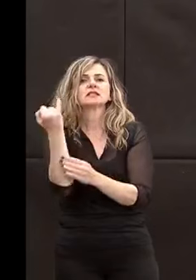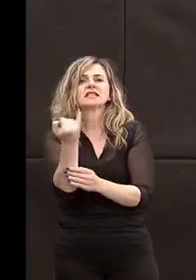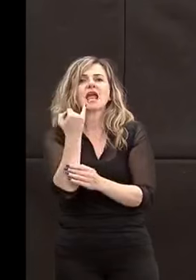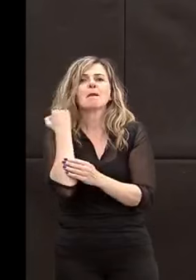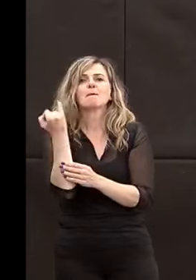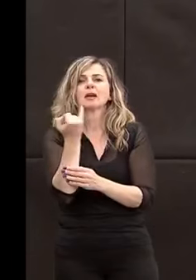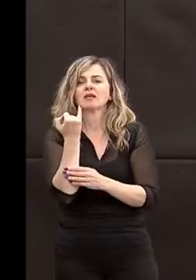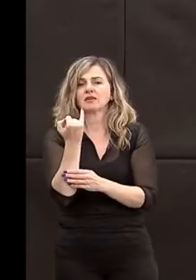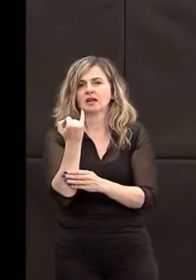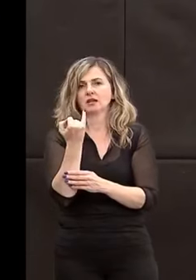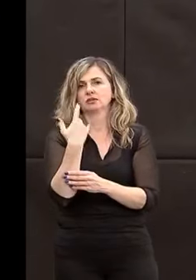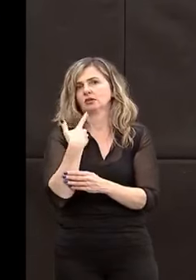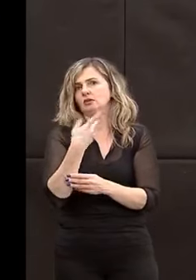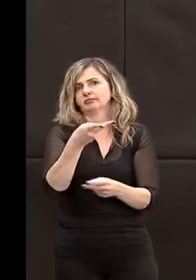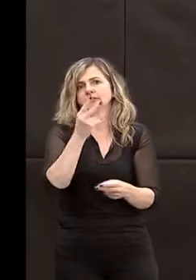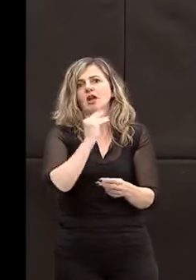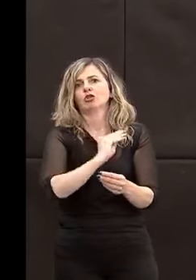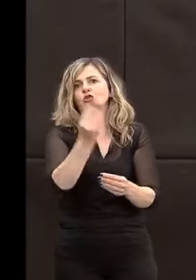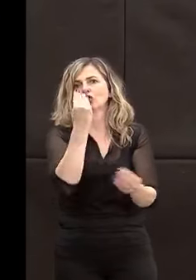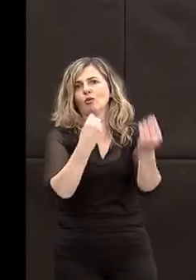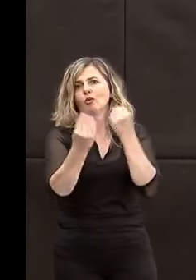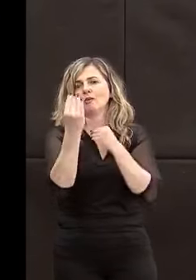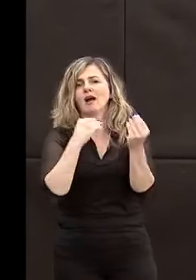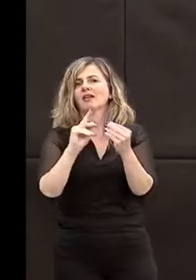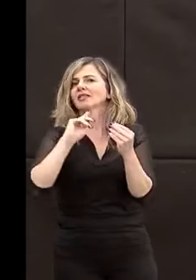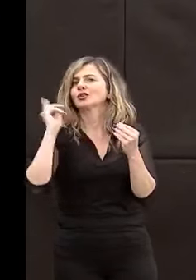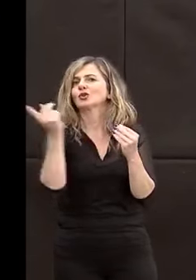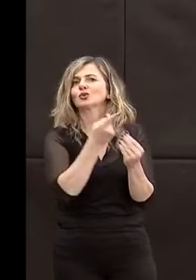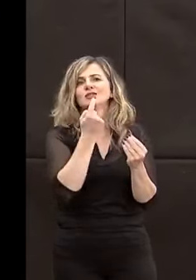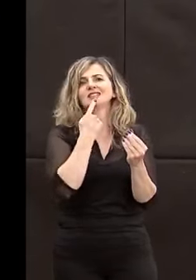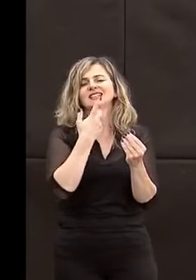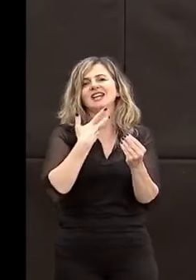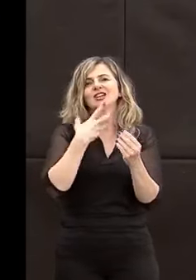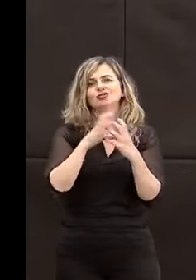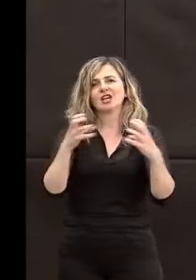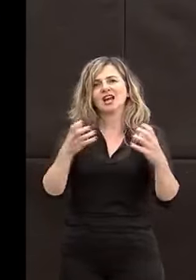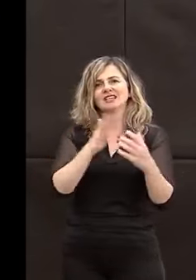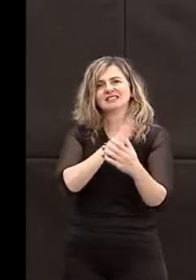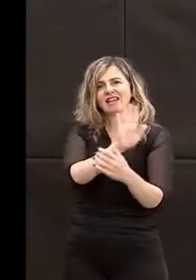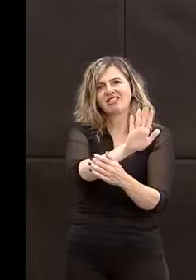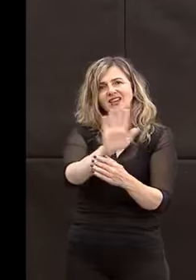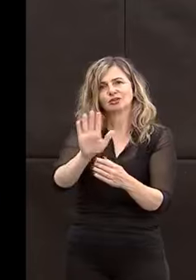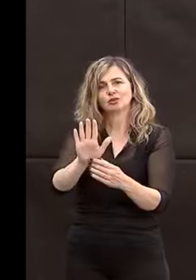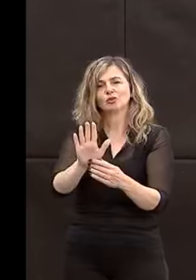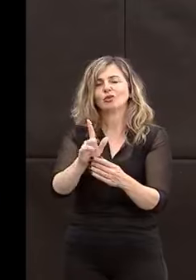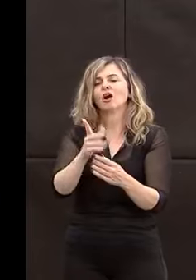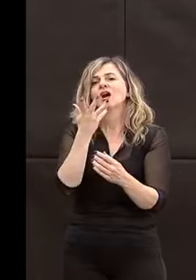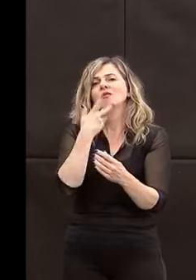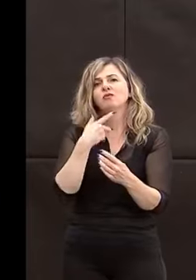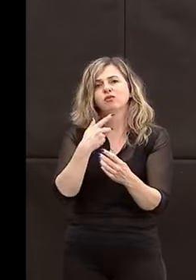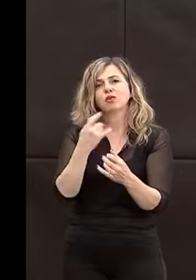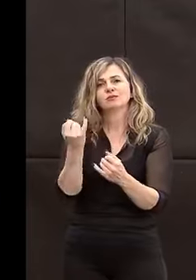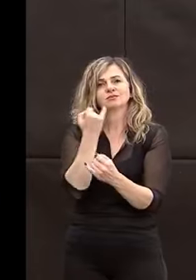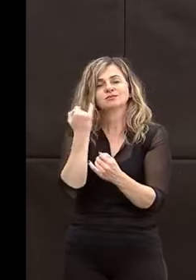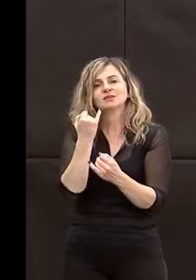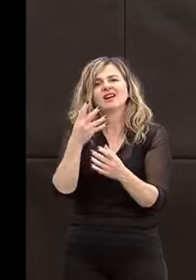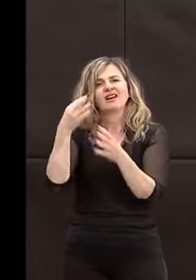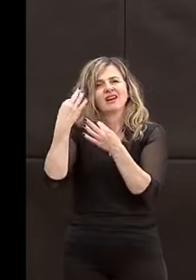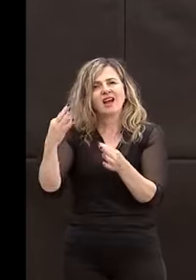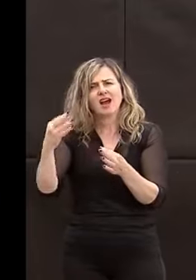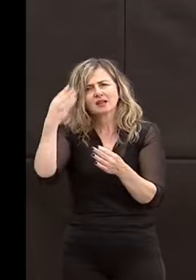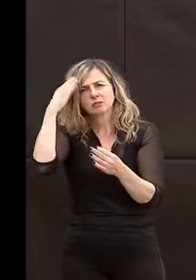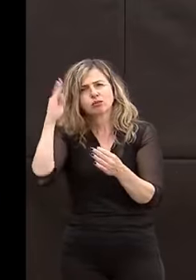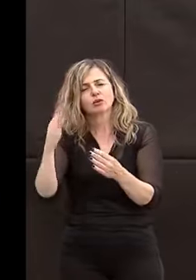che è quello che chiedono tutti coloro che hanno un impresa di poter avere qualche carta in meno da